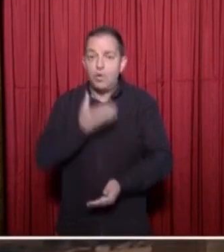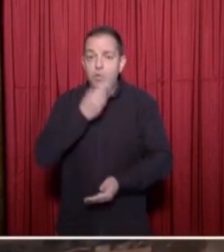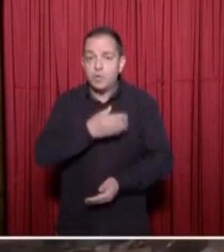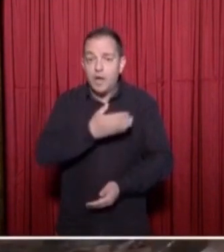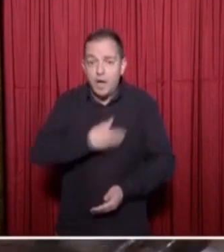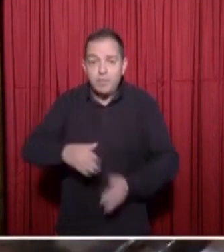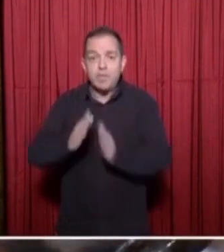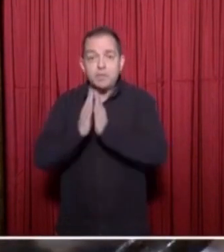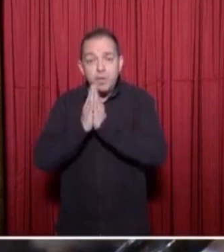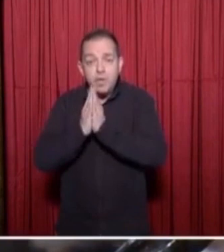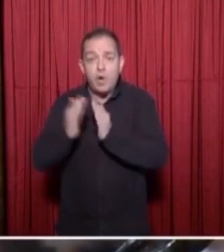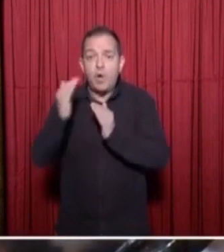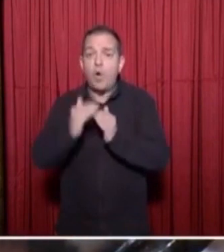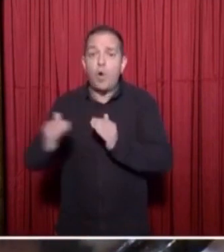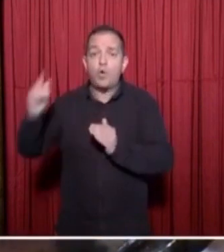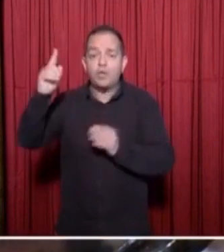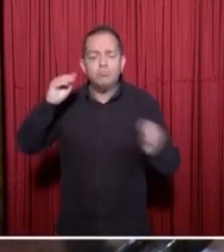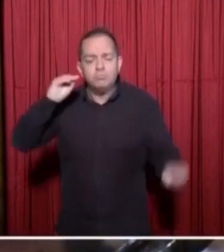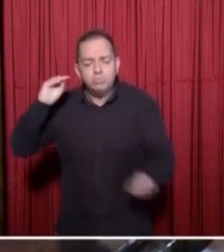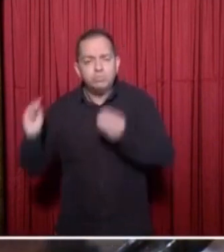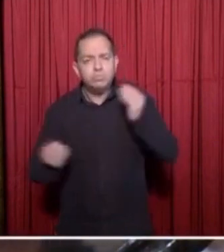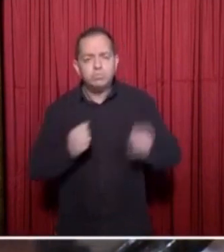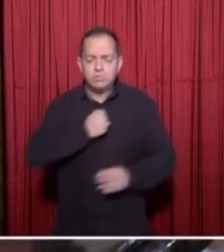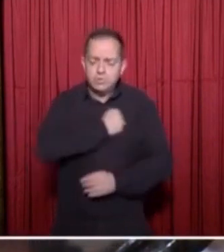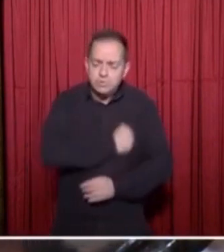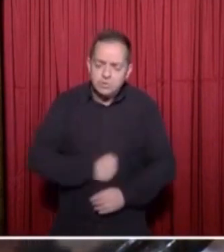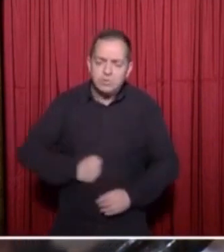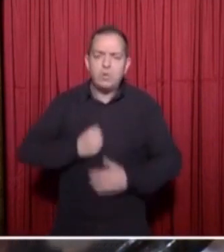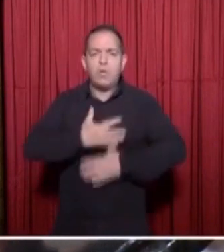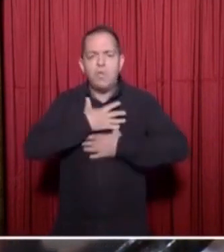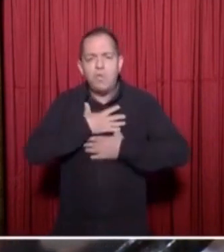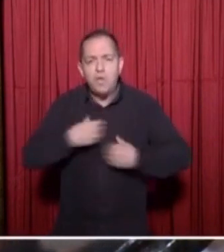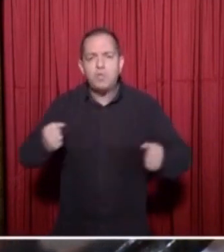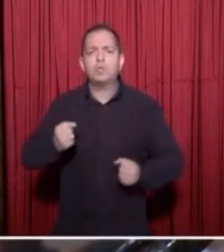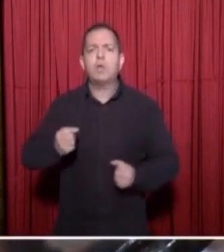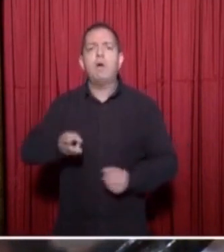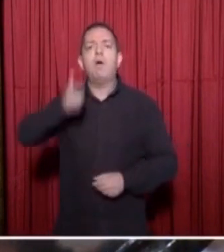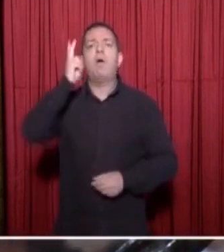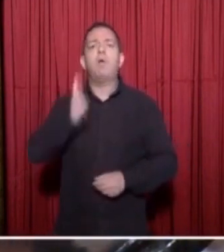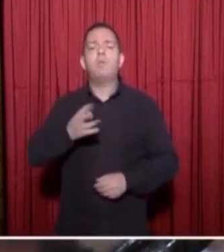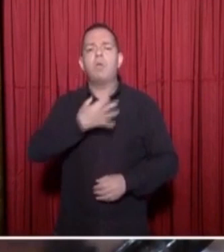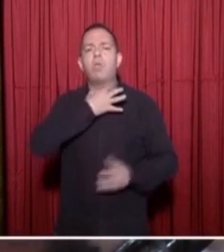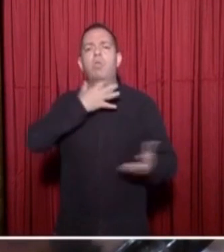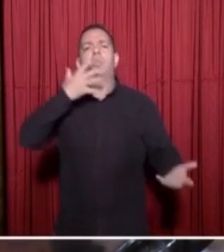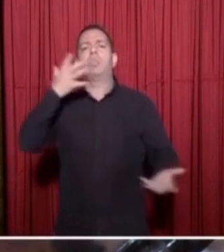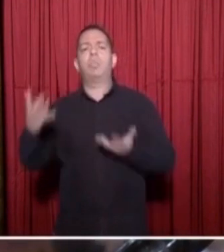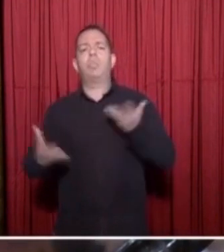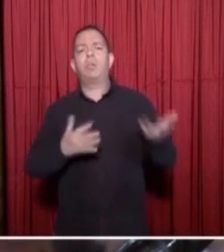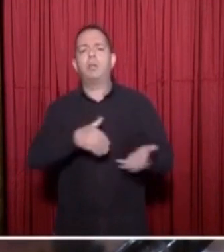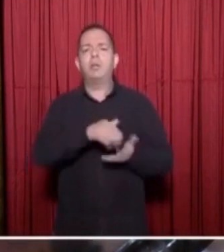ελέησον. Υπέρ του ορίστηναι μας από πάσης θλίψεως, οργής, κινδύνου και ανάγκης